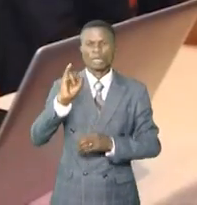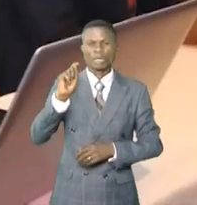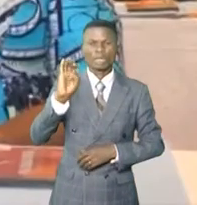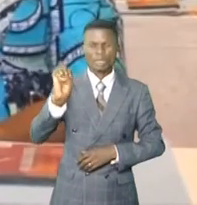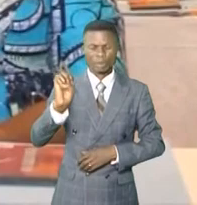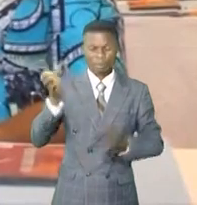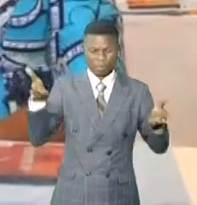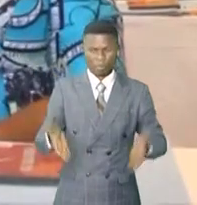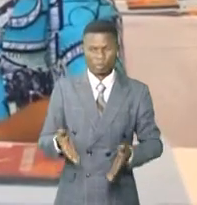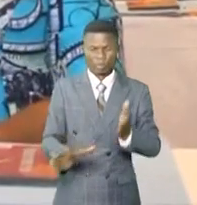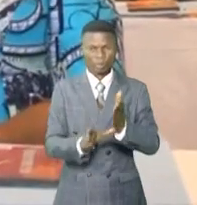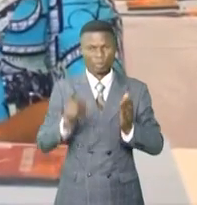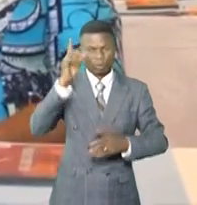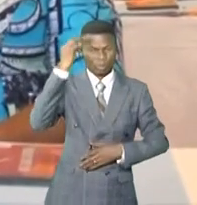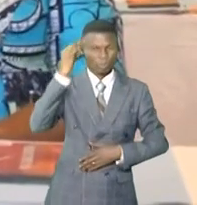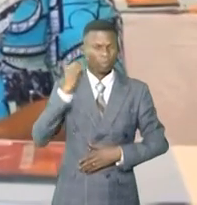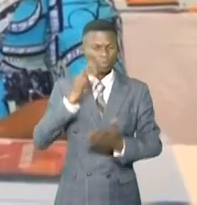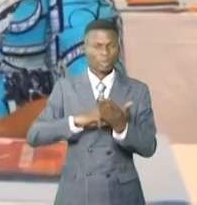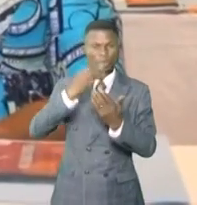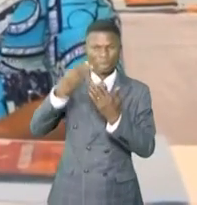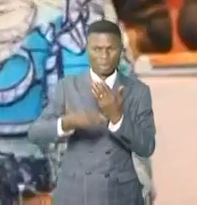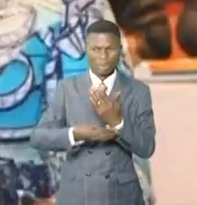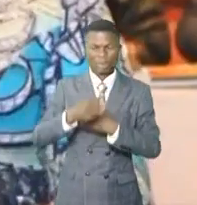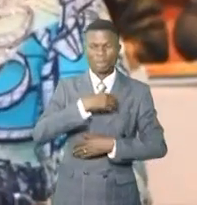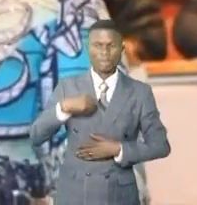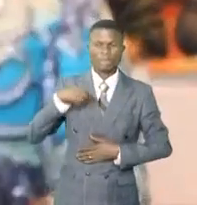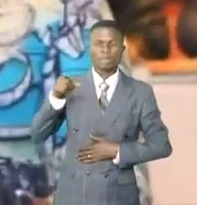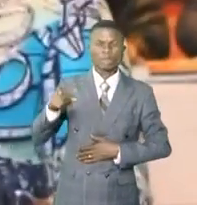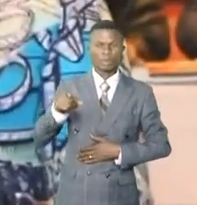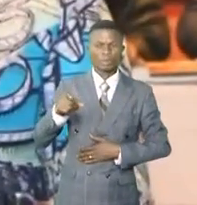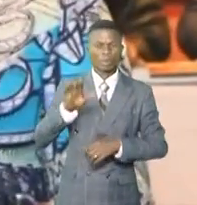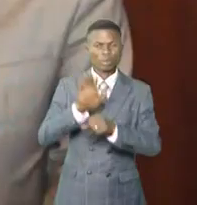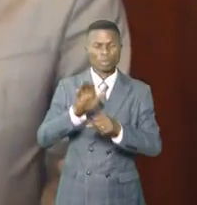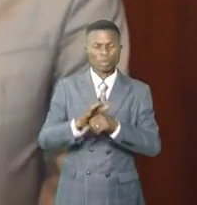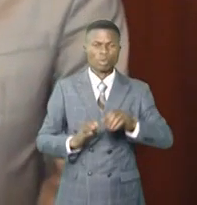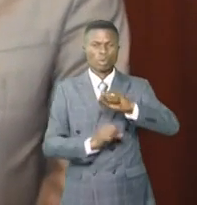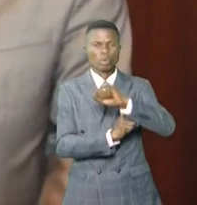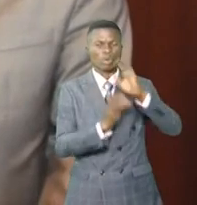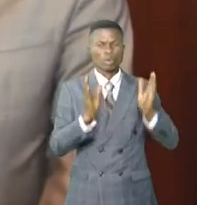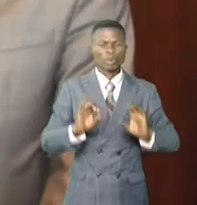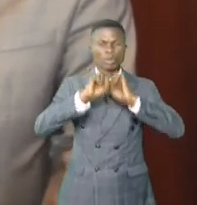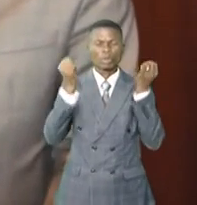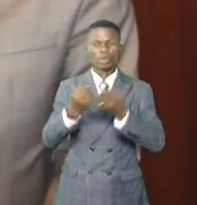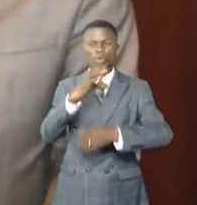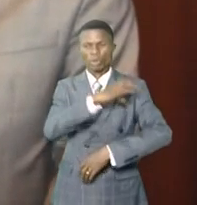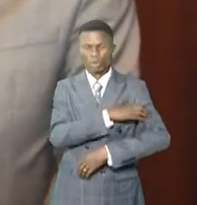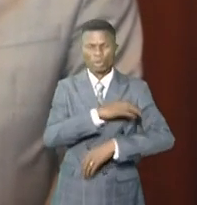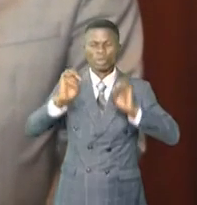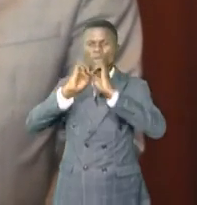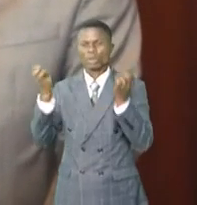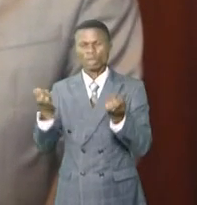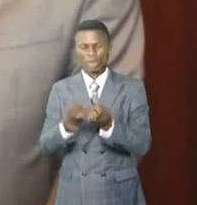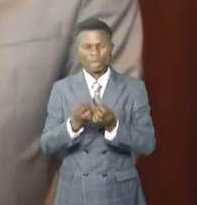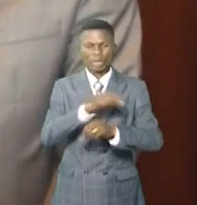en présence de la vice-première ministre, ministre du plan Élisée Mounembwe et le différents partenaires de la société civile et ceux des entreprises